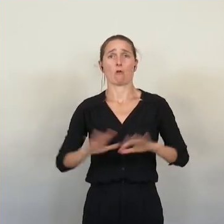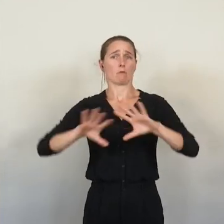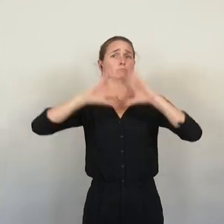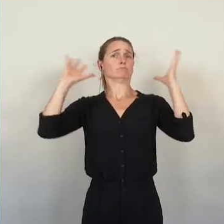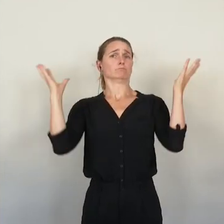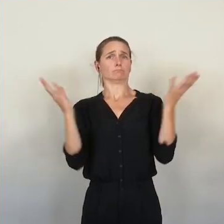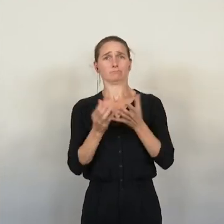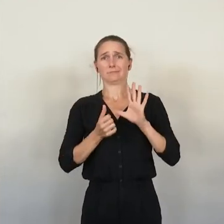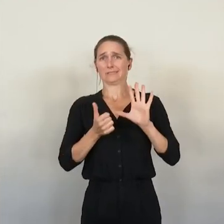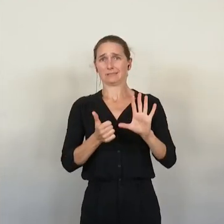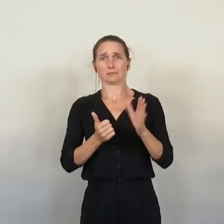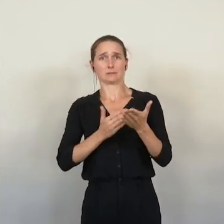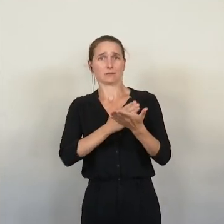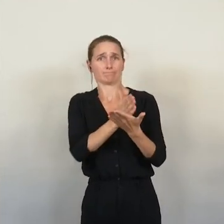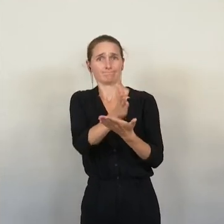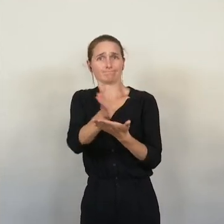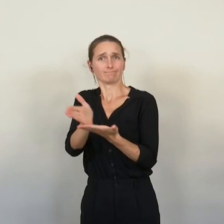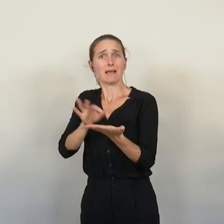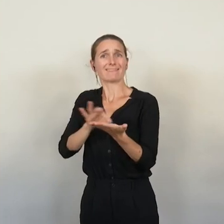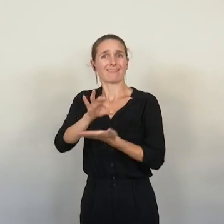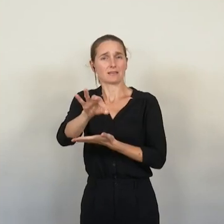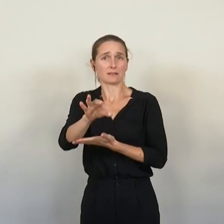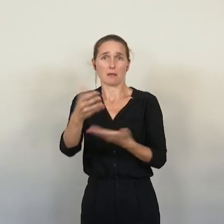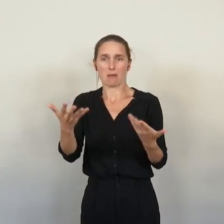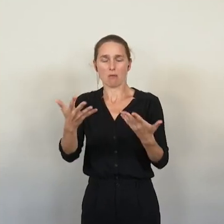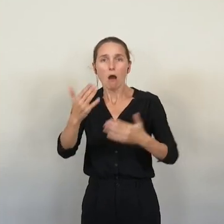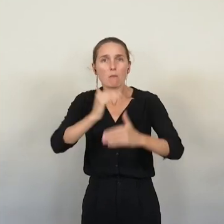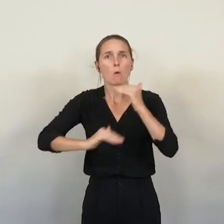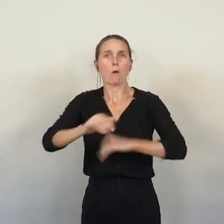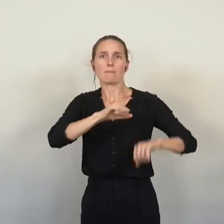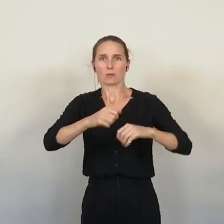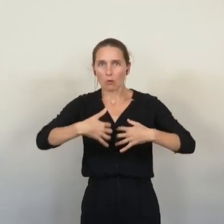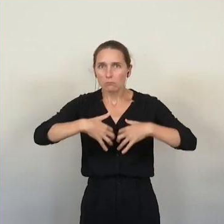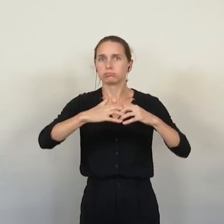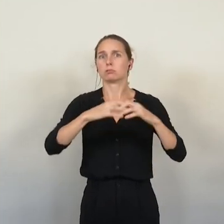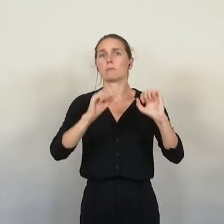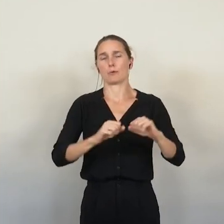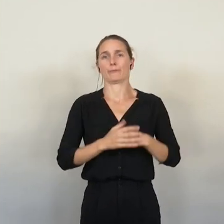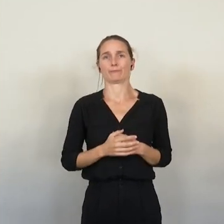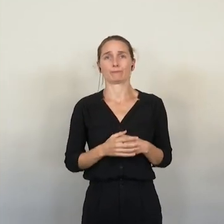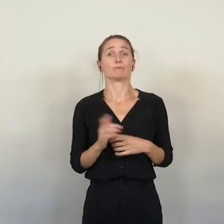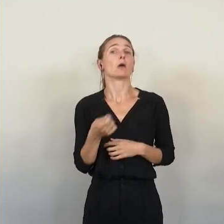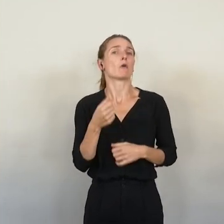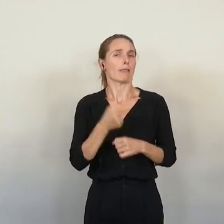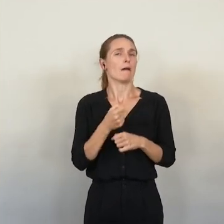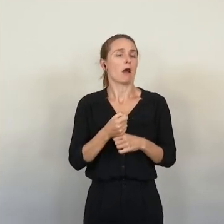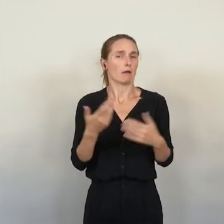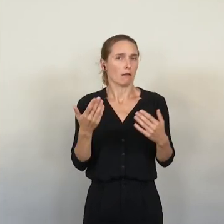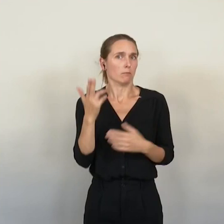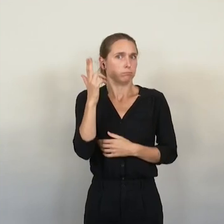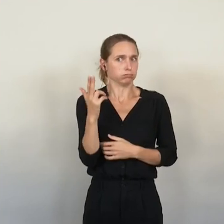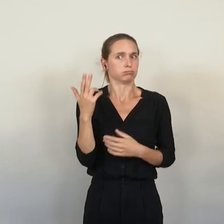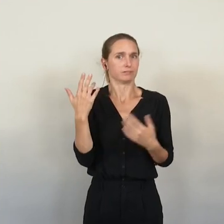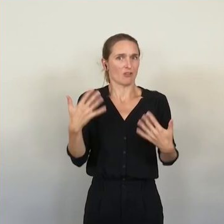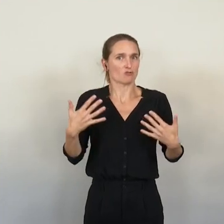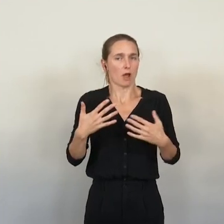axes stratégiques sont définis le plan d'action peut désormais se construire c'est un travail qui a évidemment déjà commencé mais qui se poursuivra dans le temps sur la base de